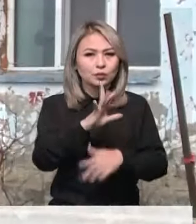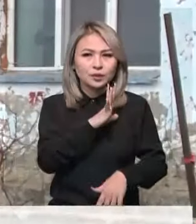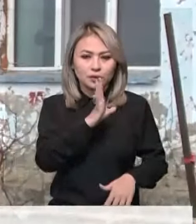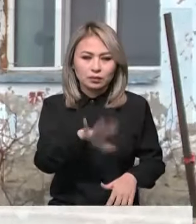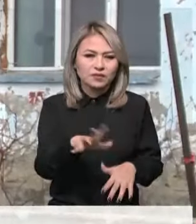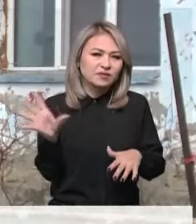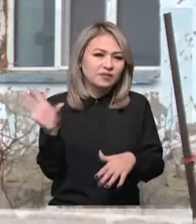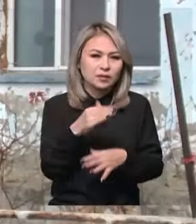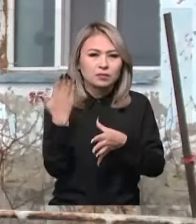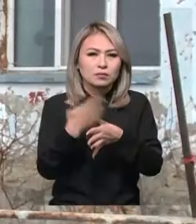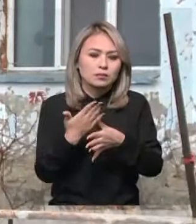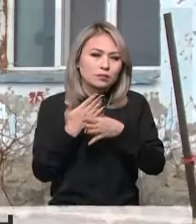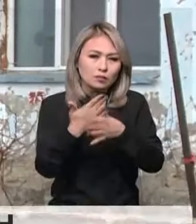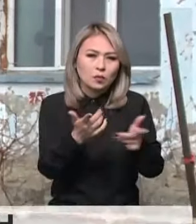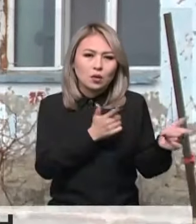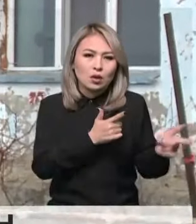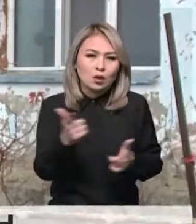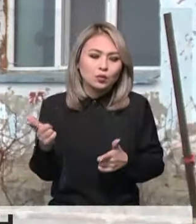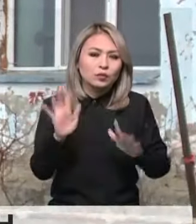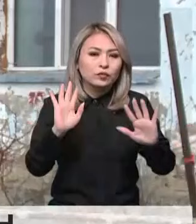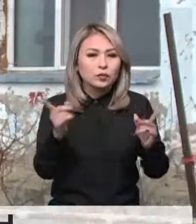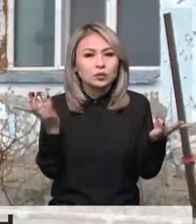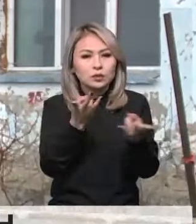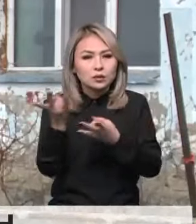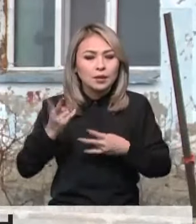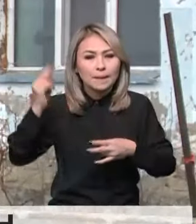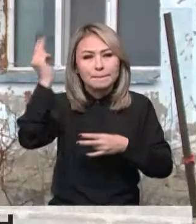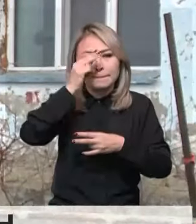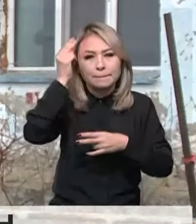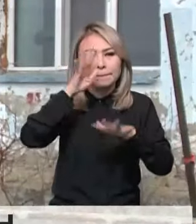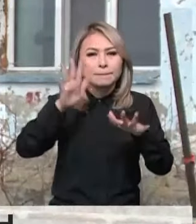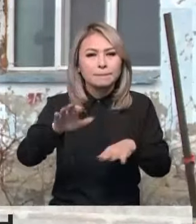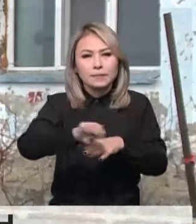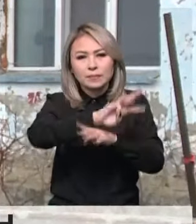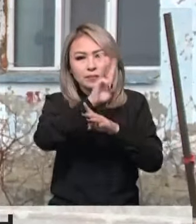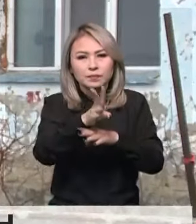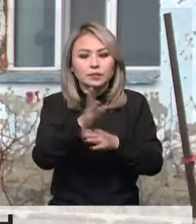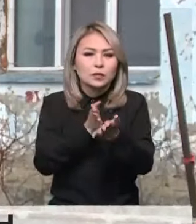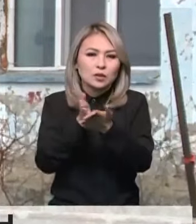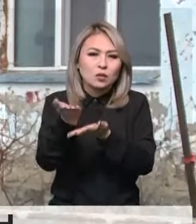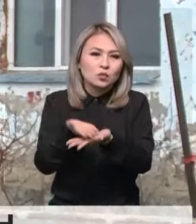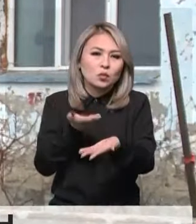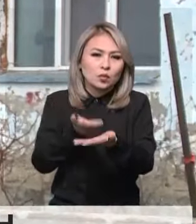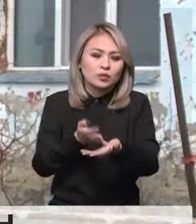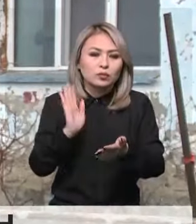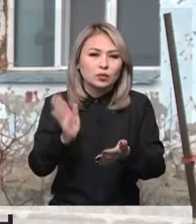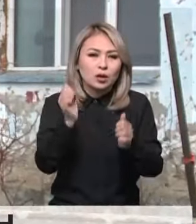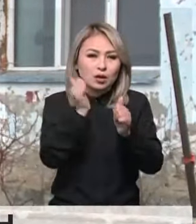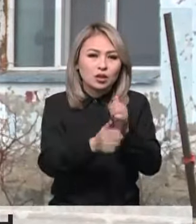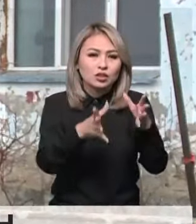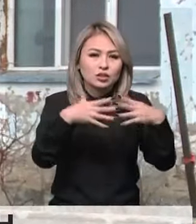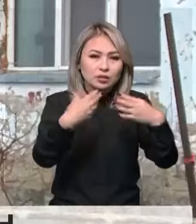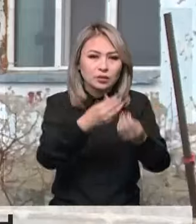үшін барлығымыз қолдау көрсетуге тырысамыз. Керек болған жағдайда білім бөліміндегі қамқоршылық кеңеске жүгінеміз. Әр отбасында балалар